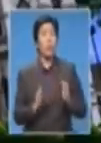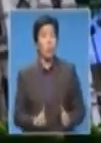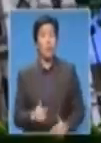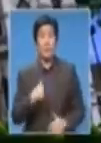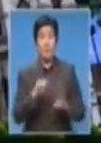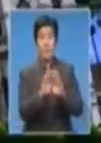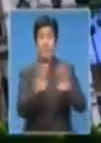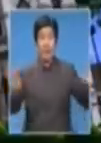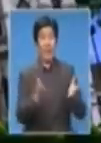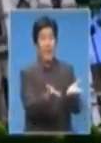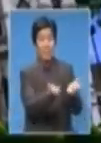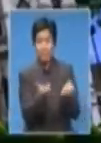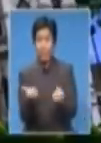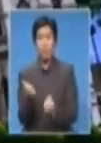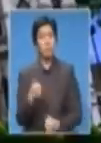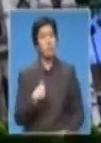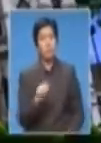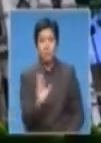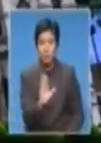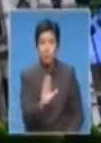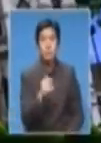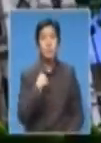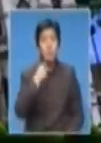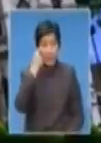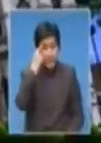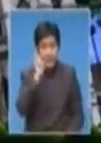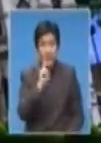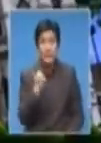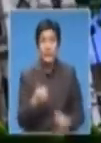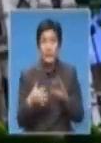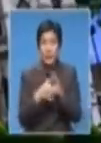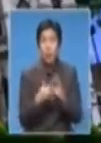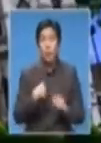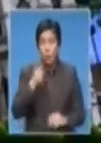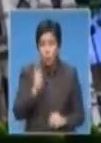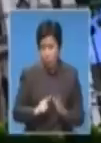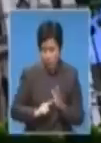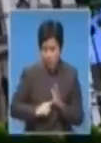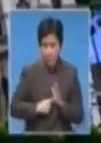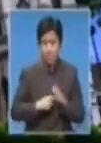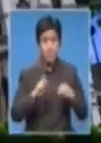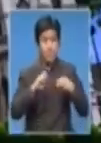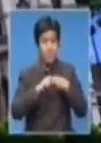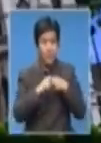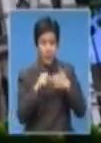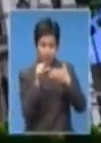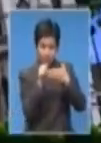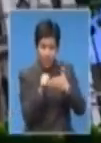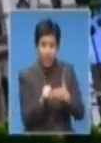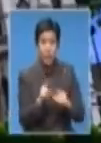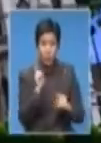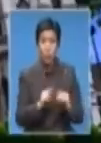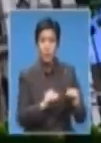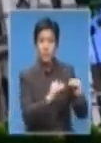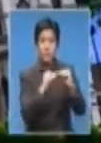ารถที่ไปรับอะไรเพิ่มเติมได้มากไปกว่านี้โดยไม่จำเป็นนะครับแต่อะไรก็ตามเนี่ยเราก็ต้องใช้เริ่มตั้งแต่การแก้ปัญหาด้วยการดูแลเรื่องมนุษยธรรมก่